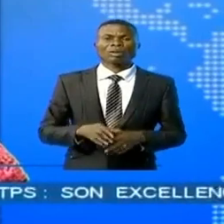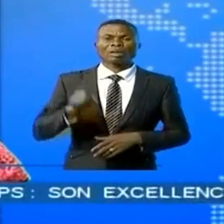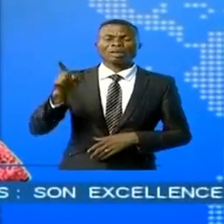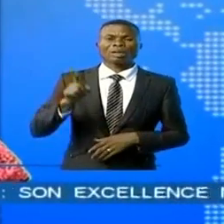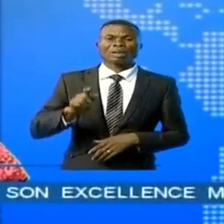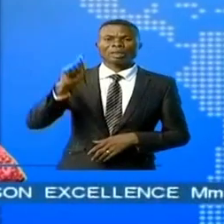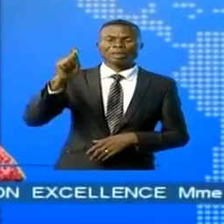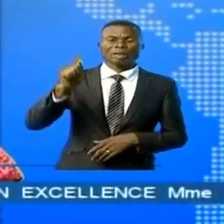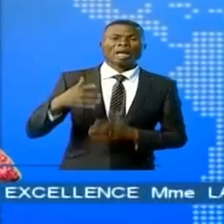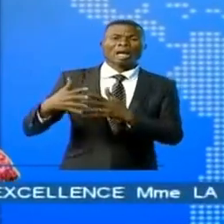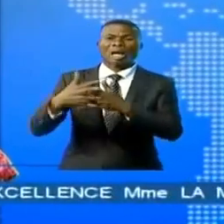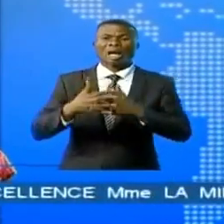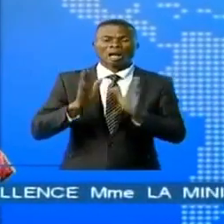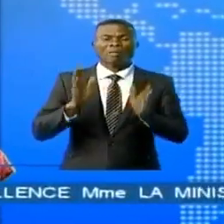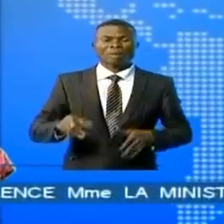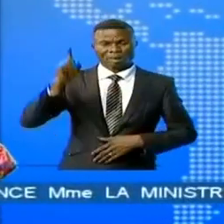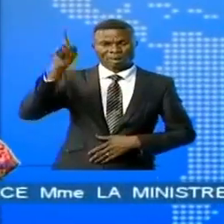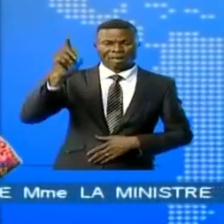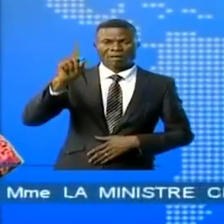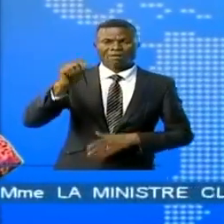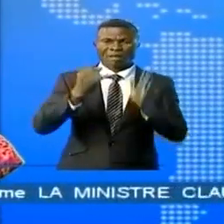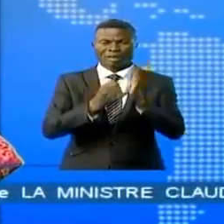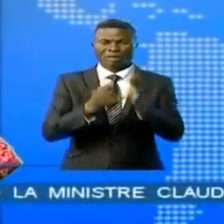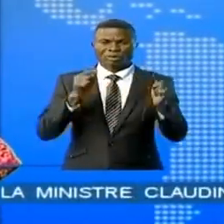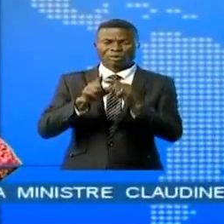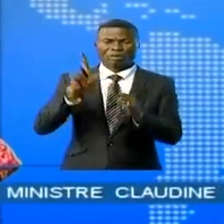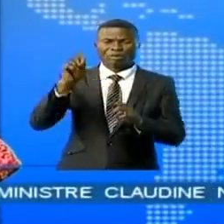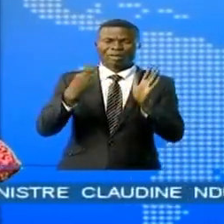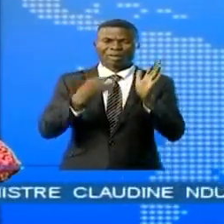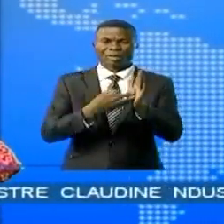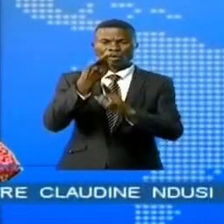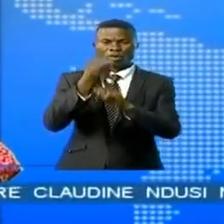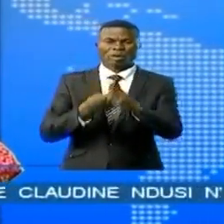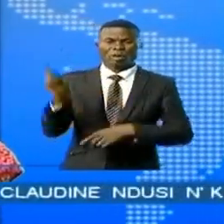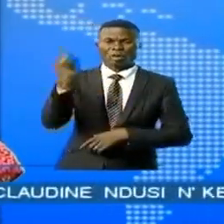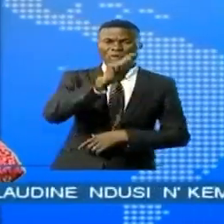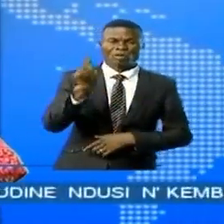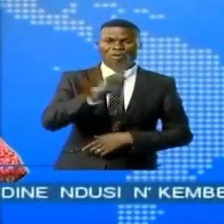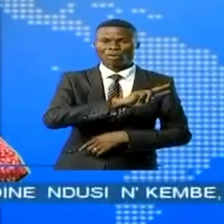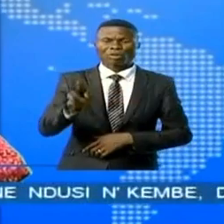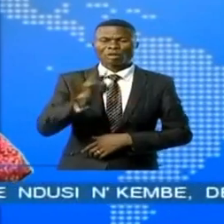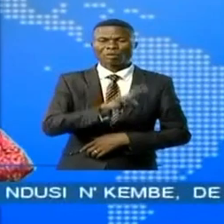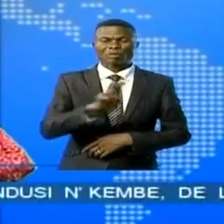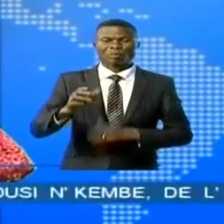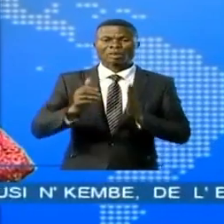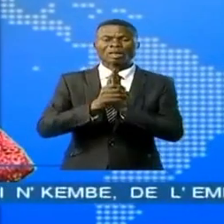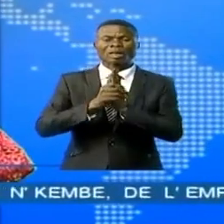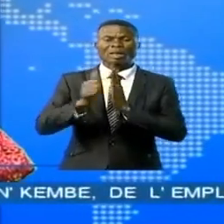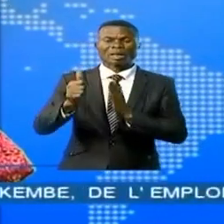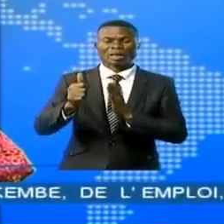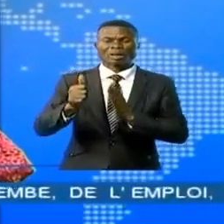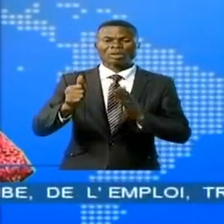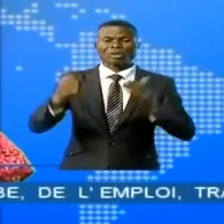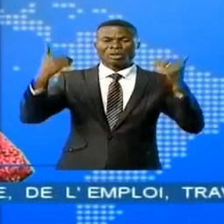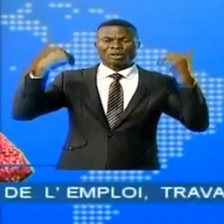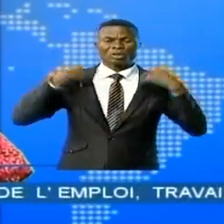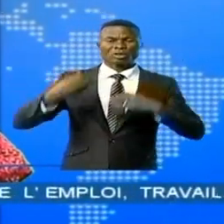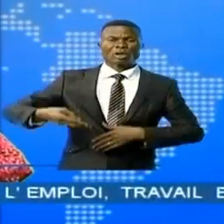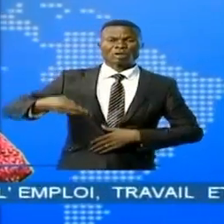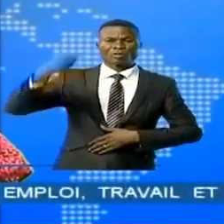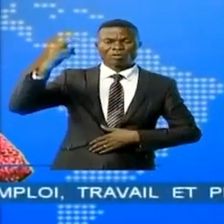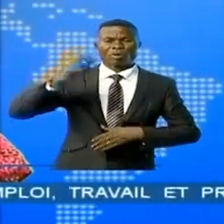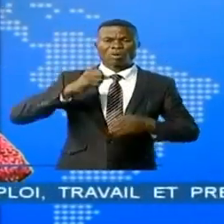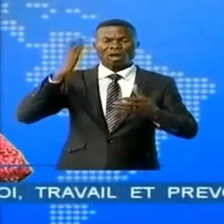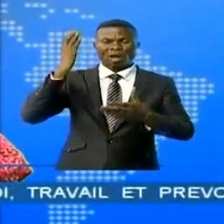aux états unis d'amerique du 26 au 28 avril 2022 en sa qualité d'acteur majeur dans la lutte